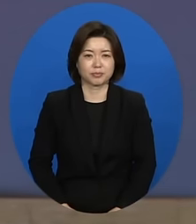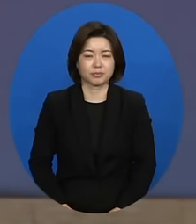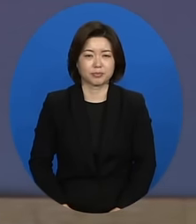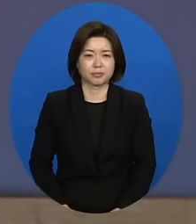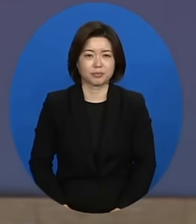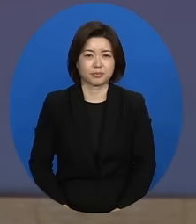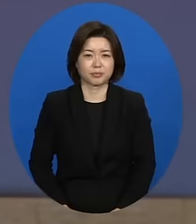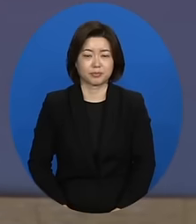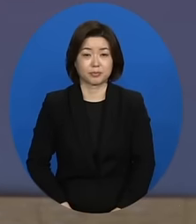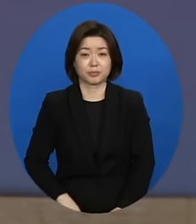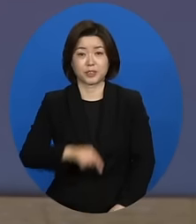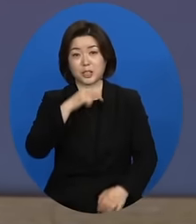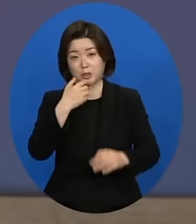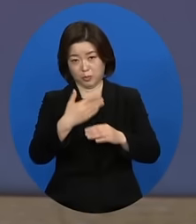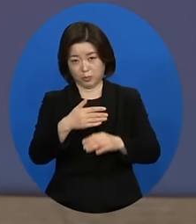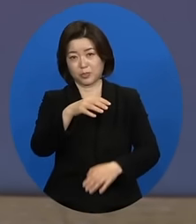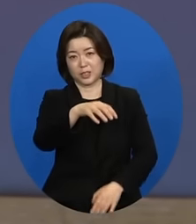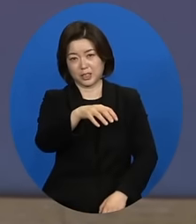북한